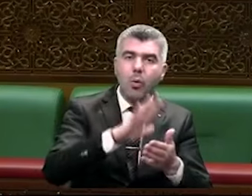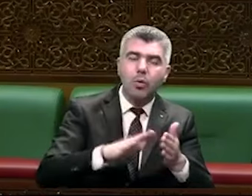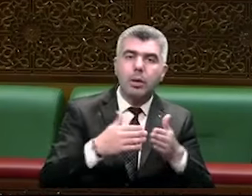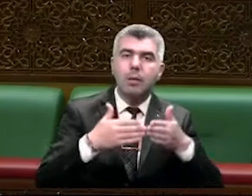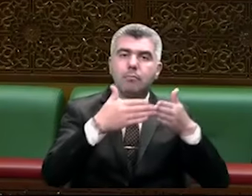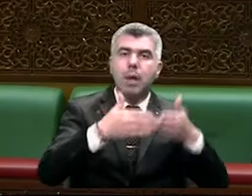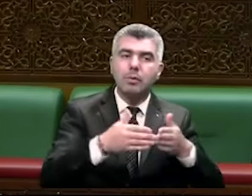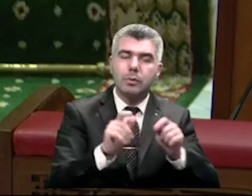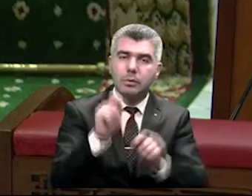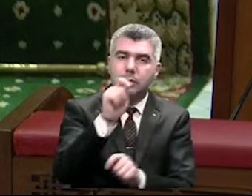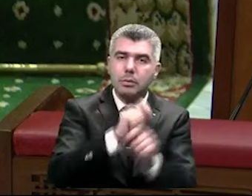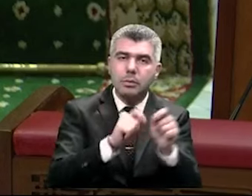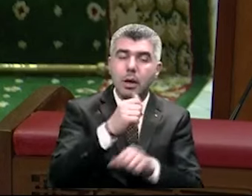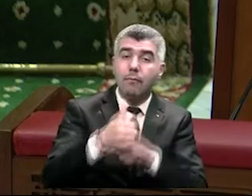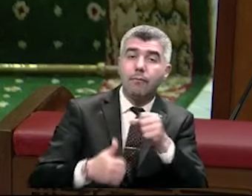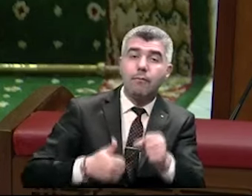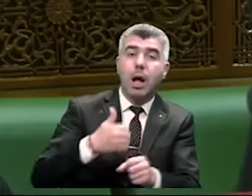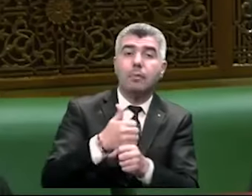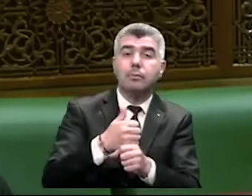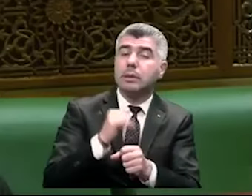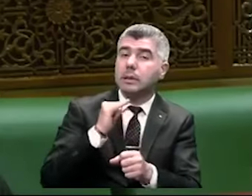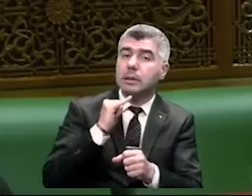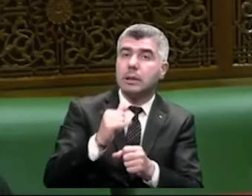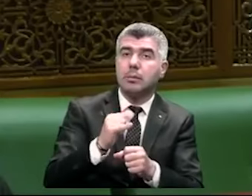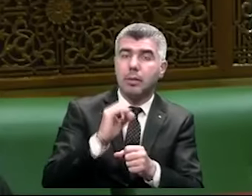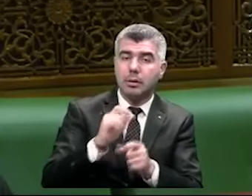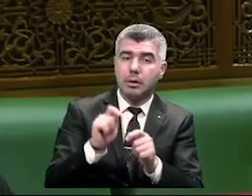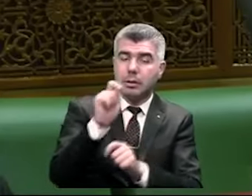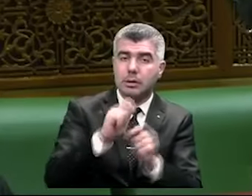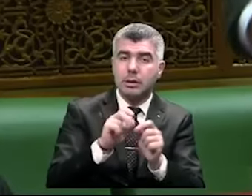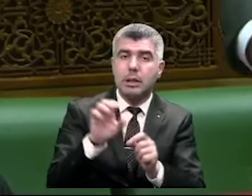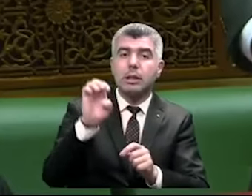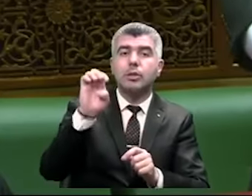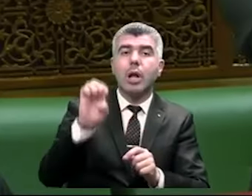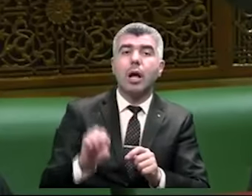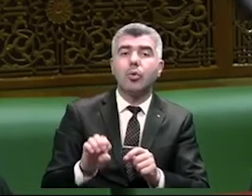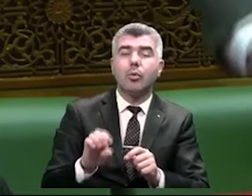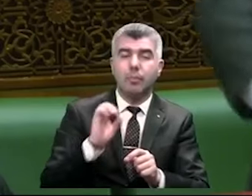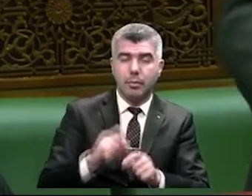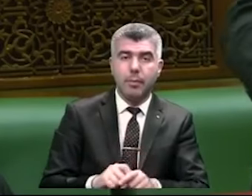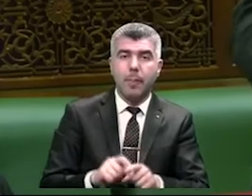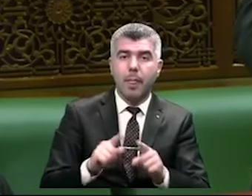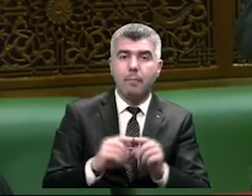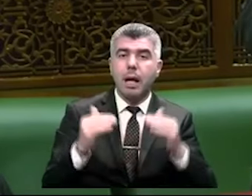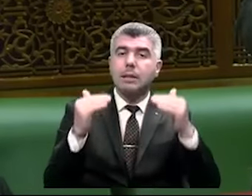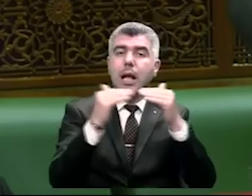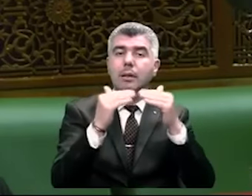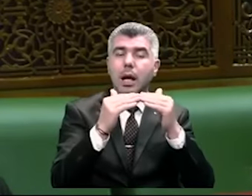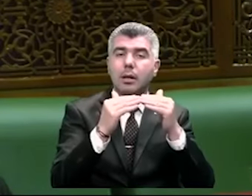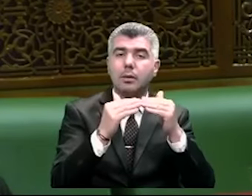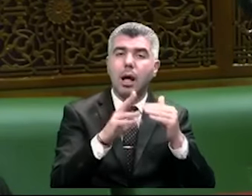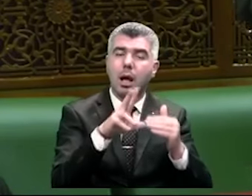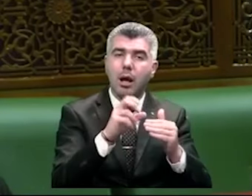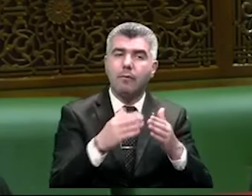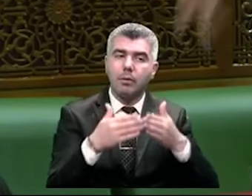واحد الصيانه سنويا وخاصه الموانئ ديال الجنوب بما فيها ميناء طنطان وكن عرفوا الحادثه ديال ديك